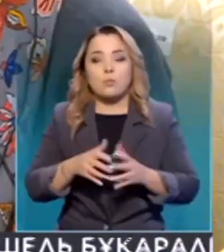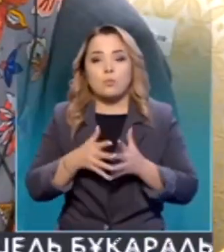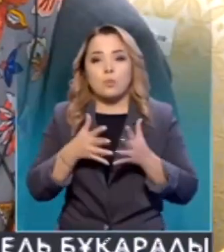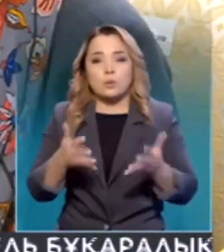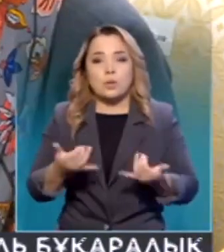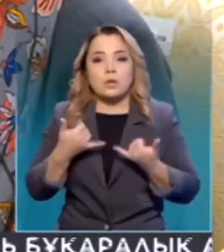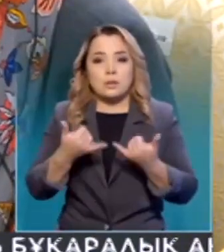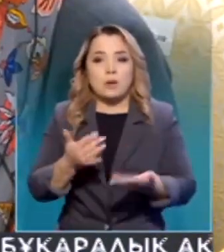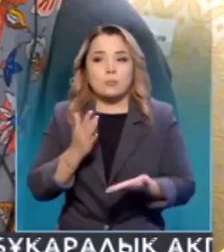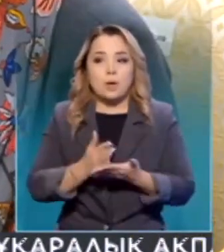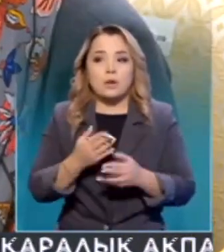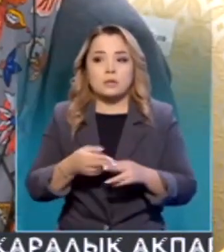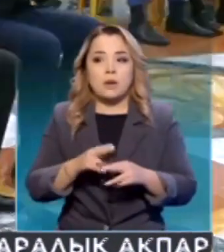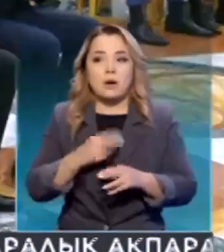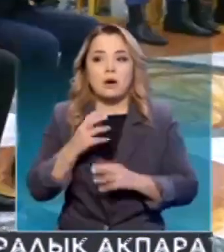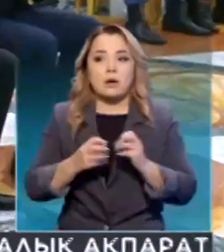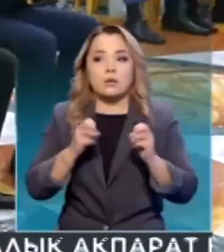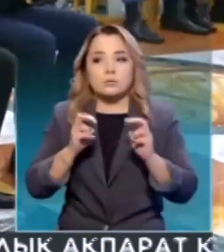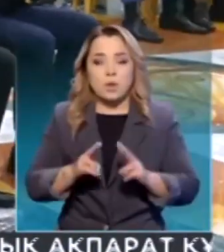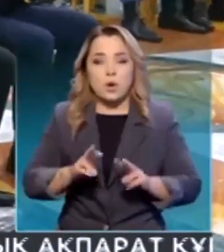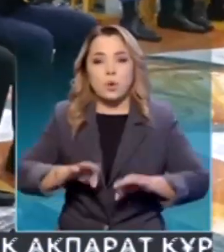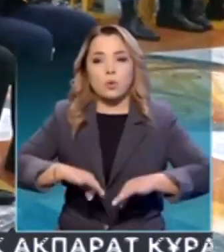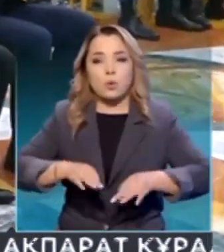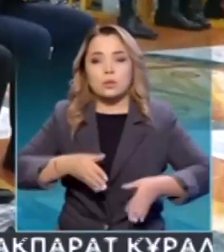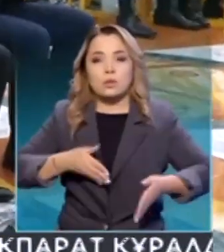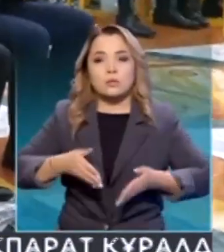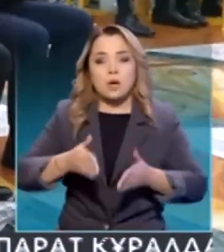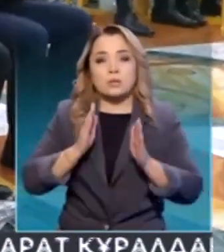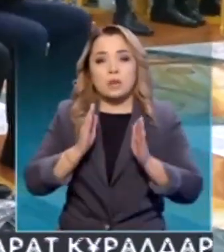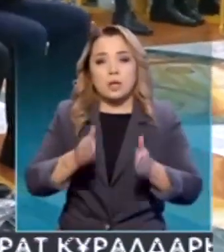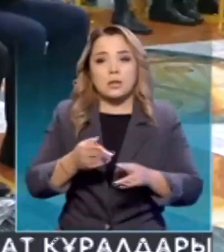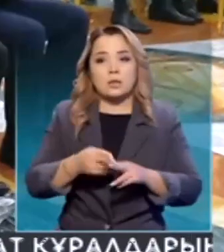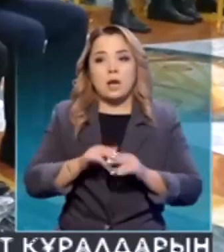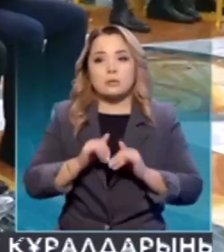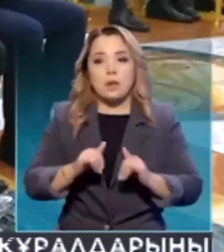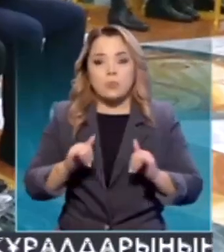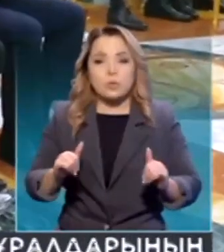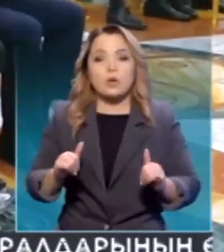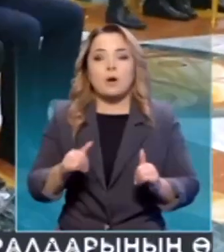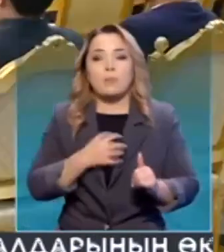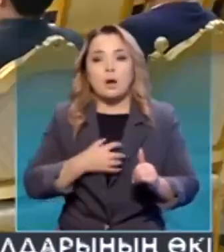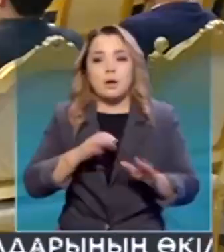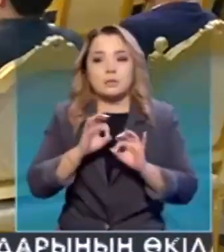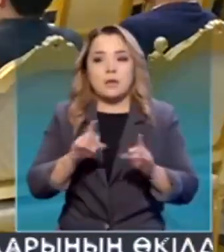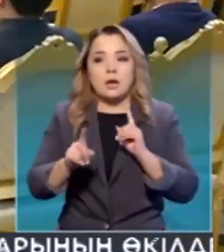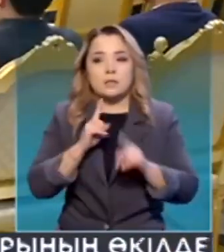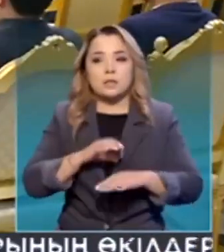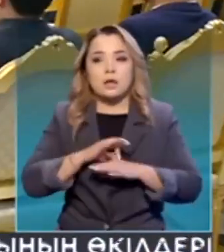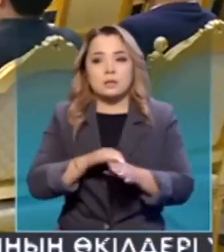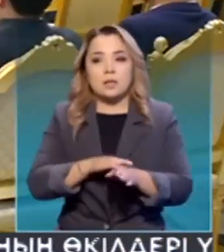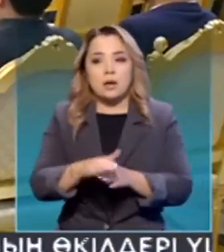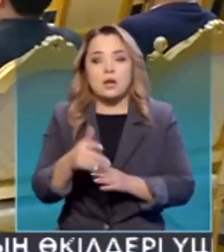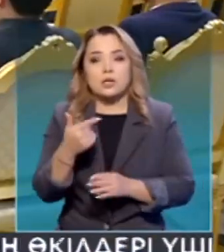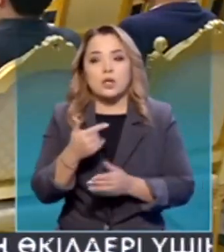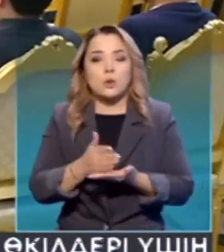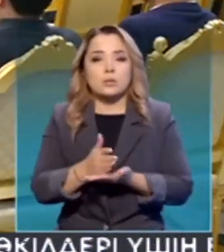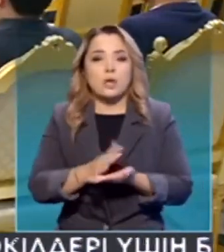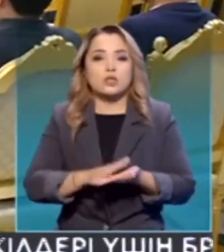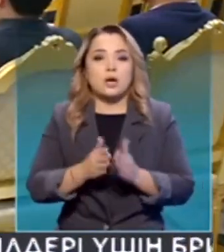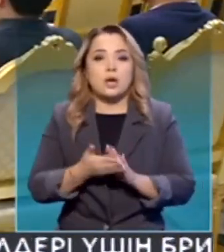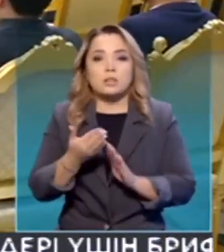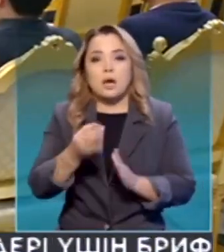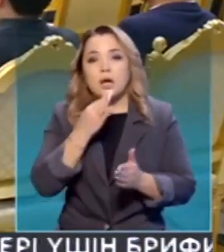мүмкіндігіміз бар. Сонымен қатар халықаралық көлік дәліздерін дамытудың маңыздылығын атап өттік. Бұл қазіргі геосаяси